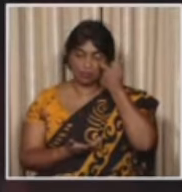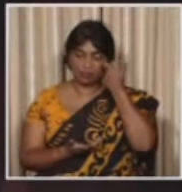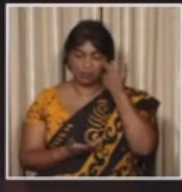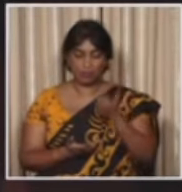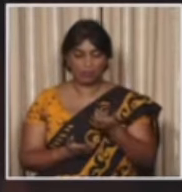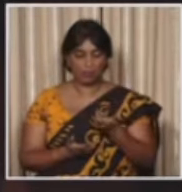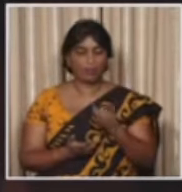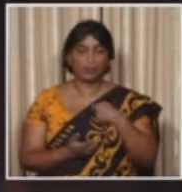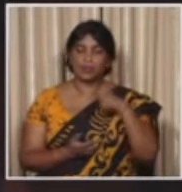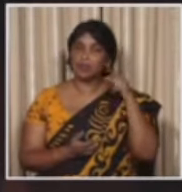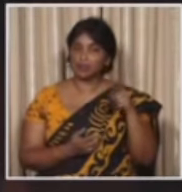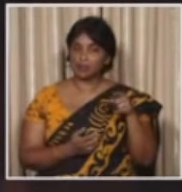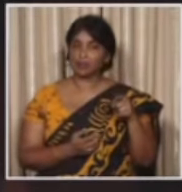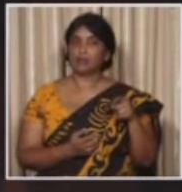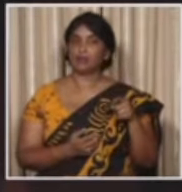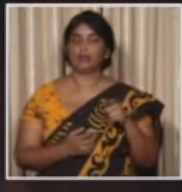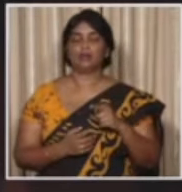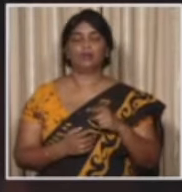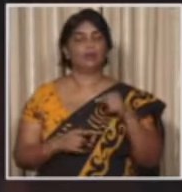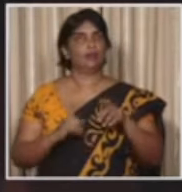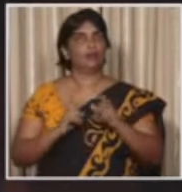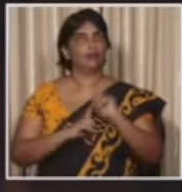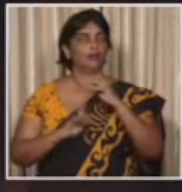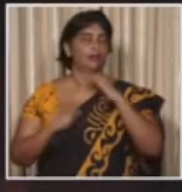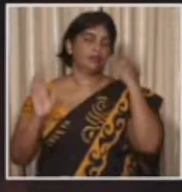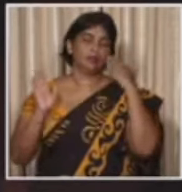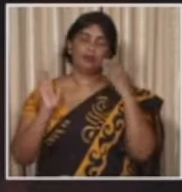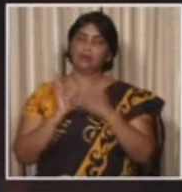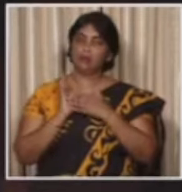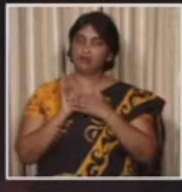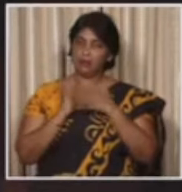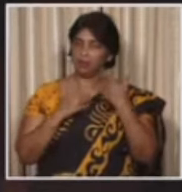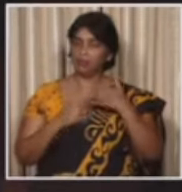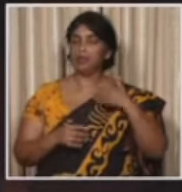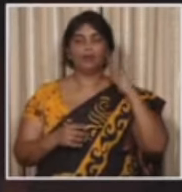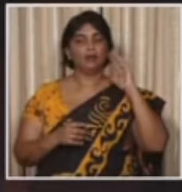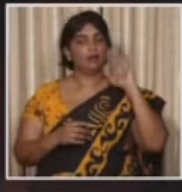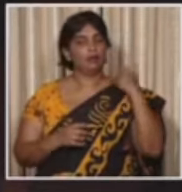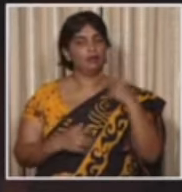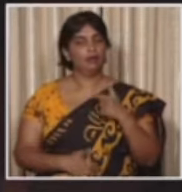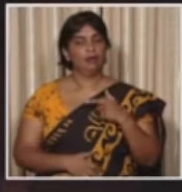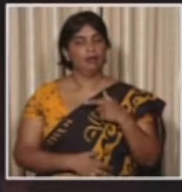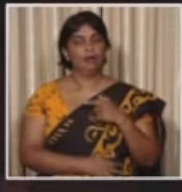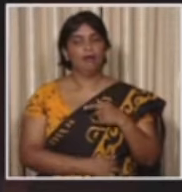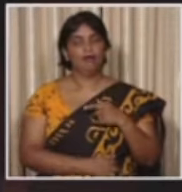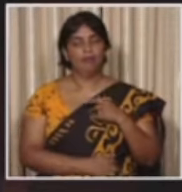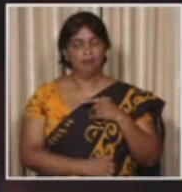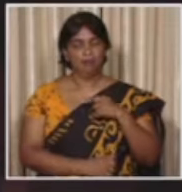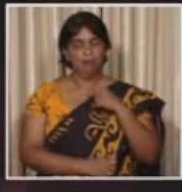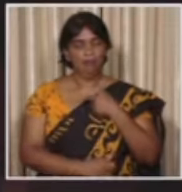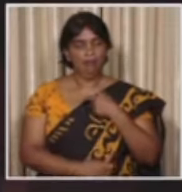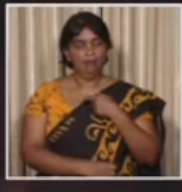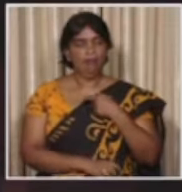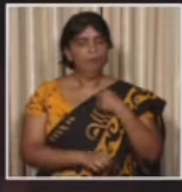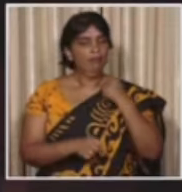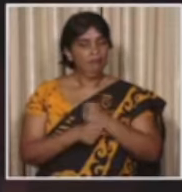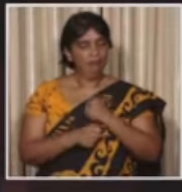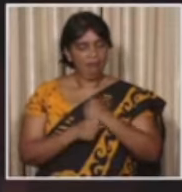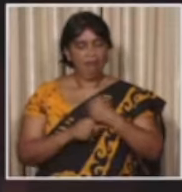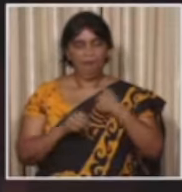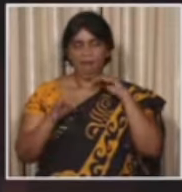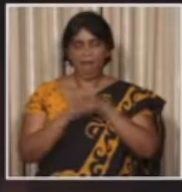මං ඒක මේ සභාවට අවධාරණය කරලා විශේෂයෙන්ම අපේ රජයේ